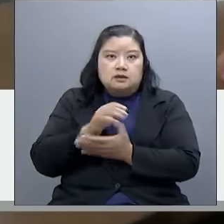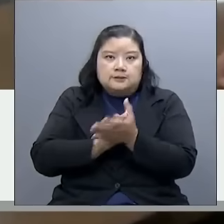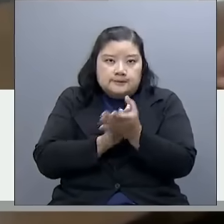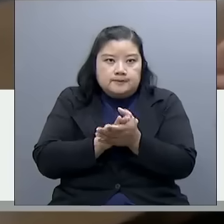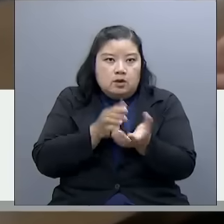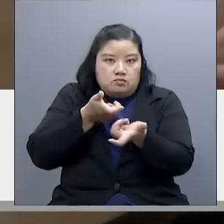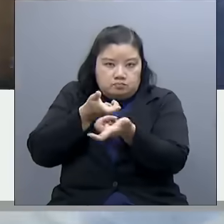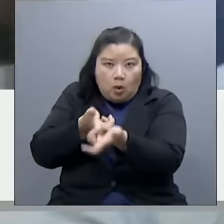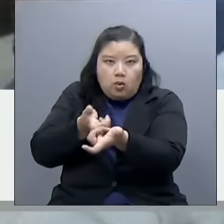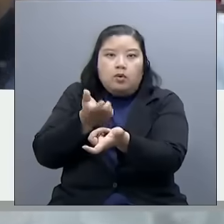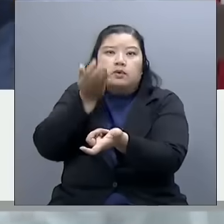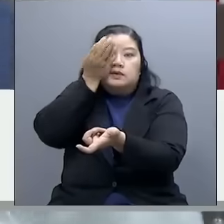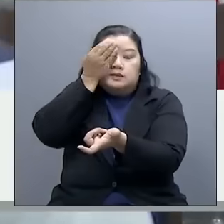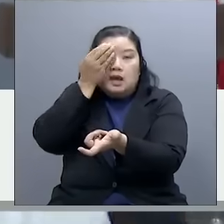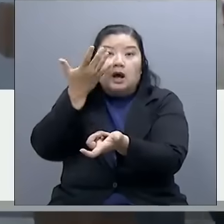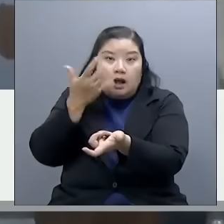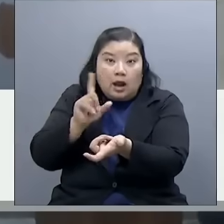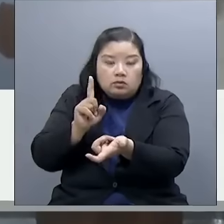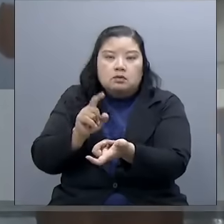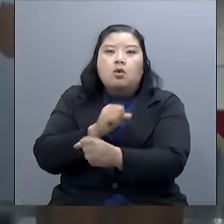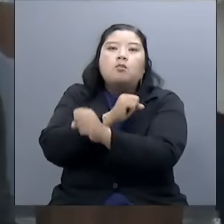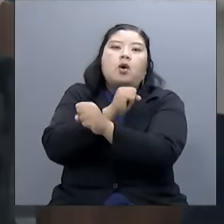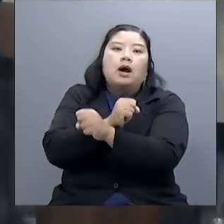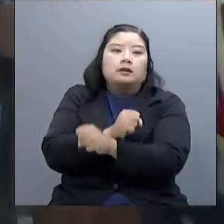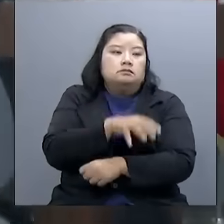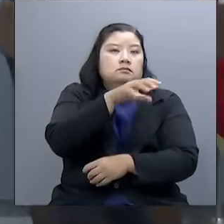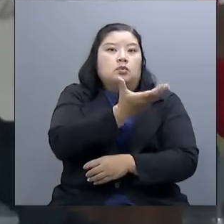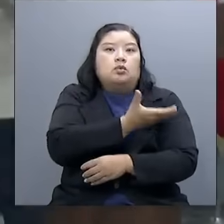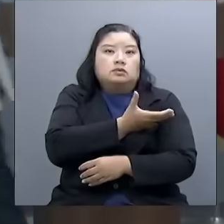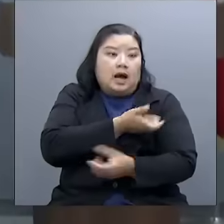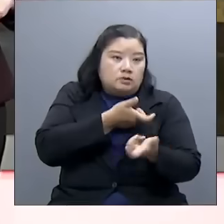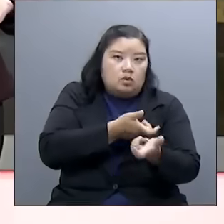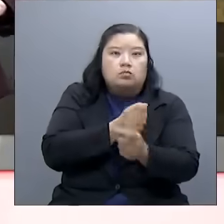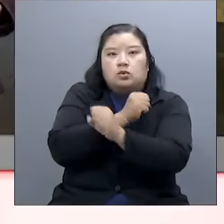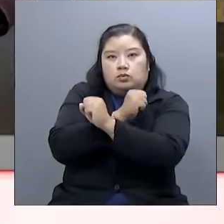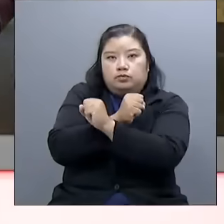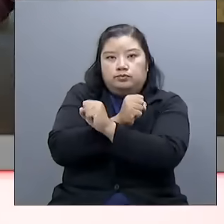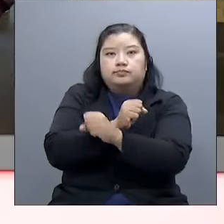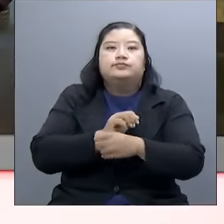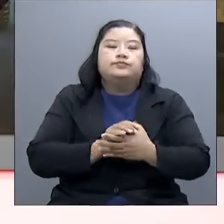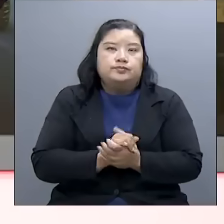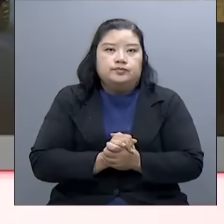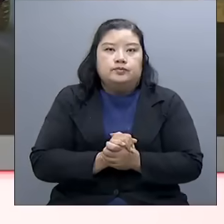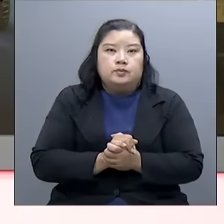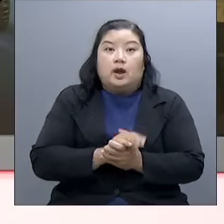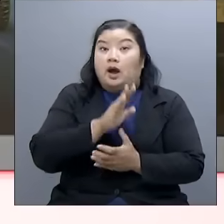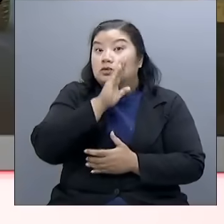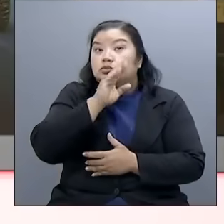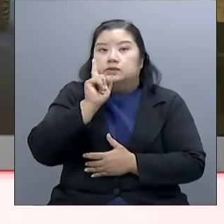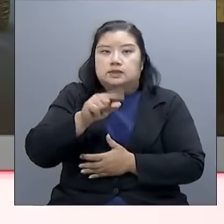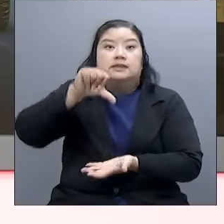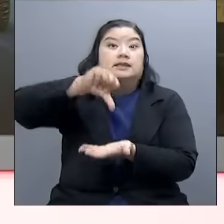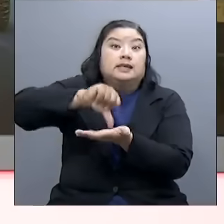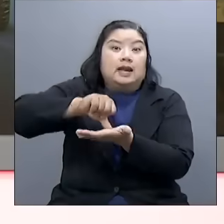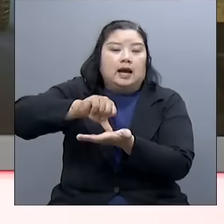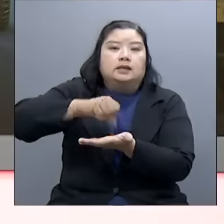การอิสราเอลก่อนที่อิสราเอลจะโจมตีกาซาพังทลายไปมากกว่านี้ค่ะถ้าอิหร่านตัดสินใจที่จะยื่น